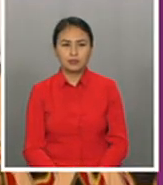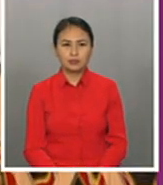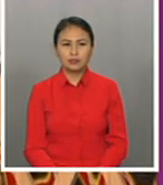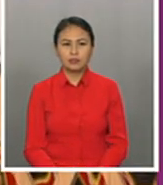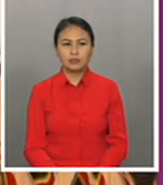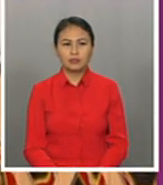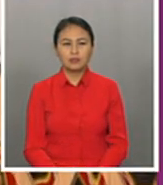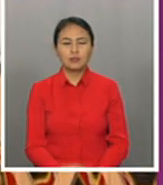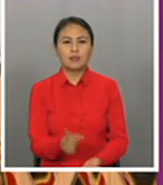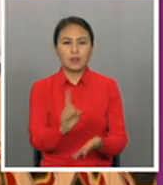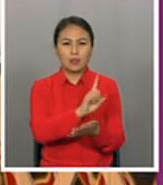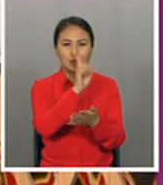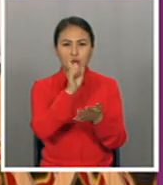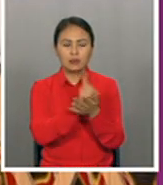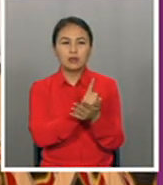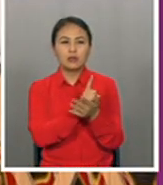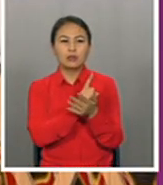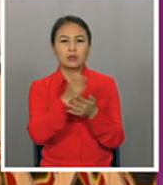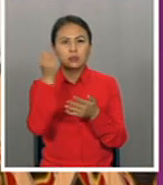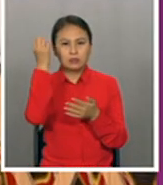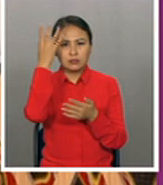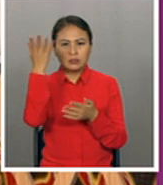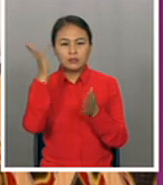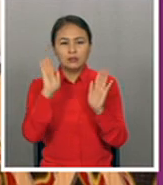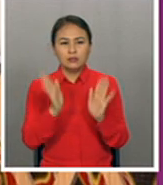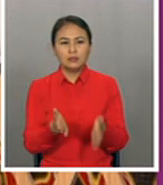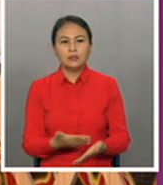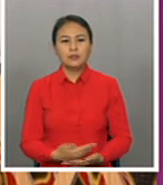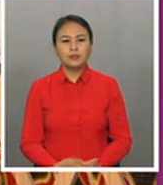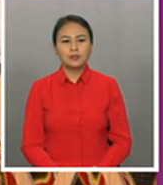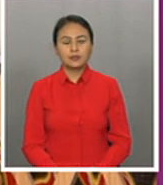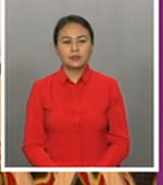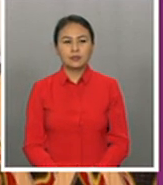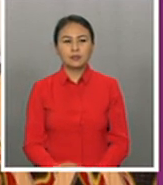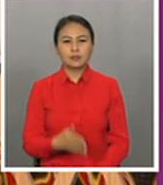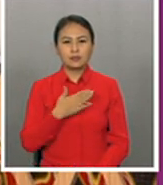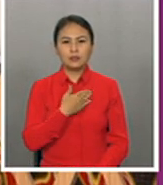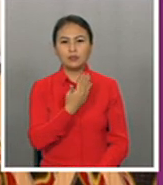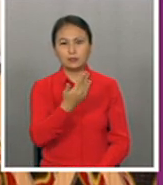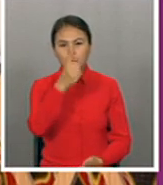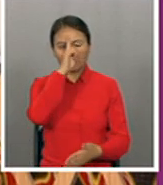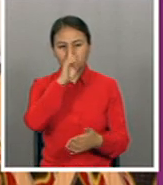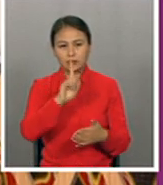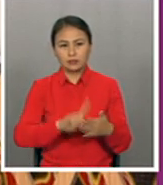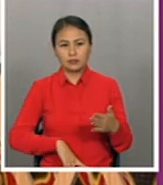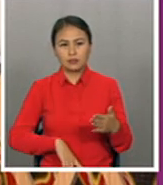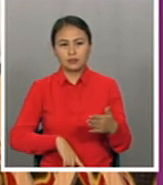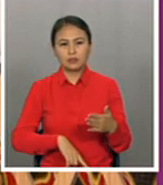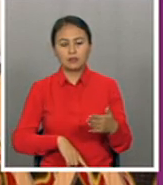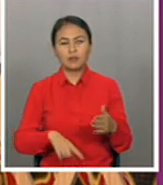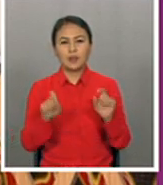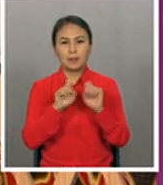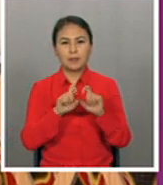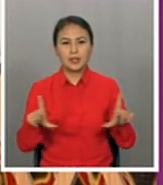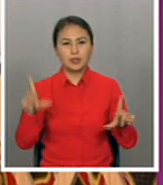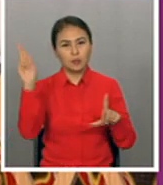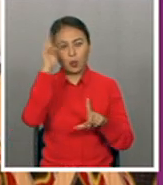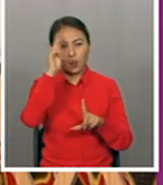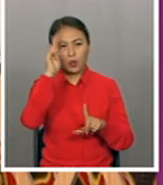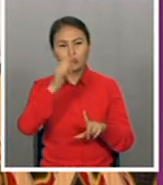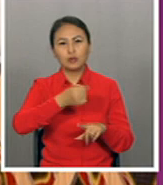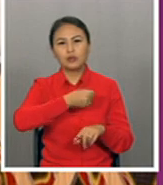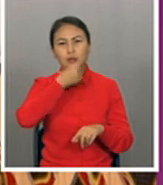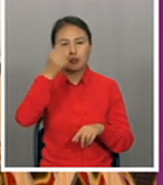Әрине, білімді, ақылды боласыңдар. Мен оған сенемін. Мектепте оқып үлкен